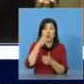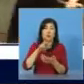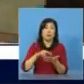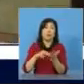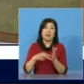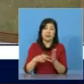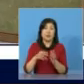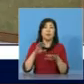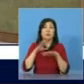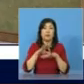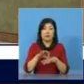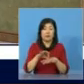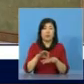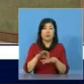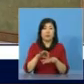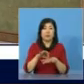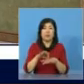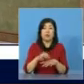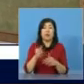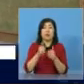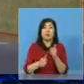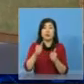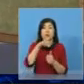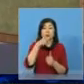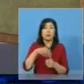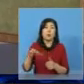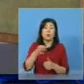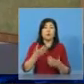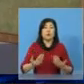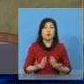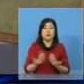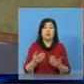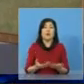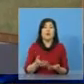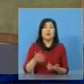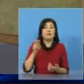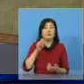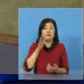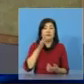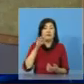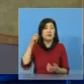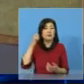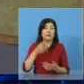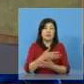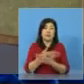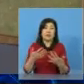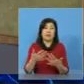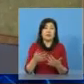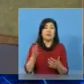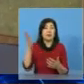Биылғы жыл сайын біздер жаңағы облыс тұрғындарының арасына жас ерекшеліктеріне қарамастан таланттарды